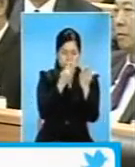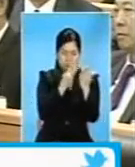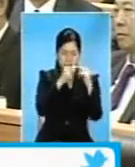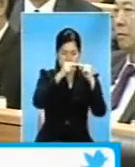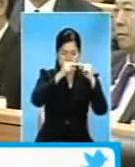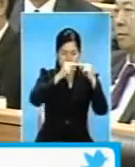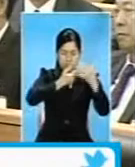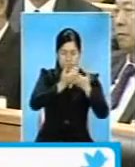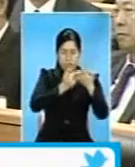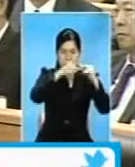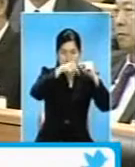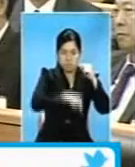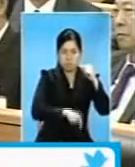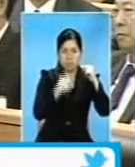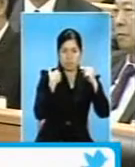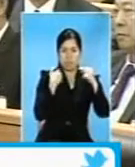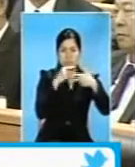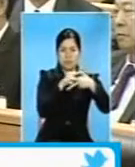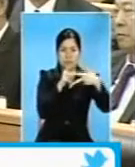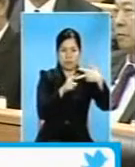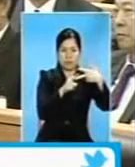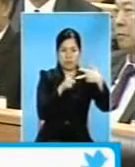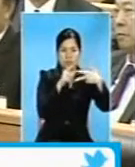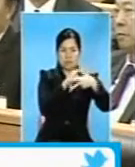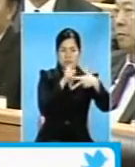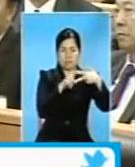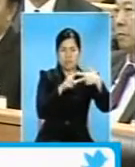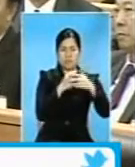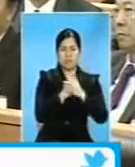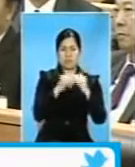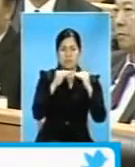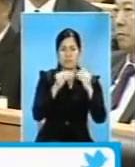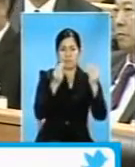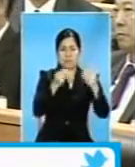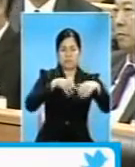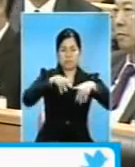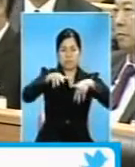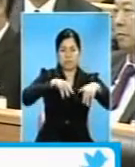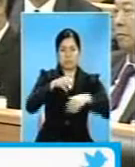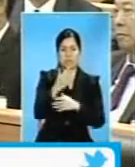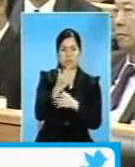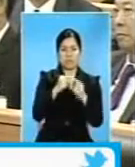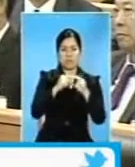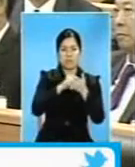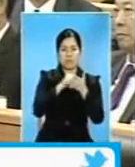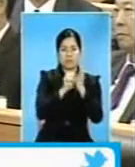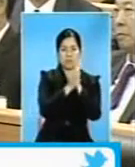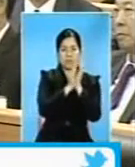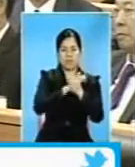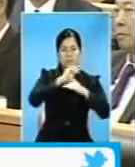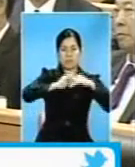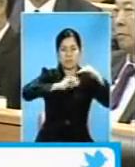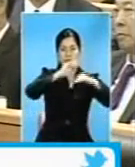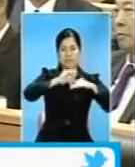คยวินิจฉัยไว้อยู่แล้วว่ายื่นใน2ทางแล้วคุณกำลังจะแก้ร่างรัฐธรรมนูญนี้เพื่อให้ยื่นในทางเดียวเนี่ยคุณสวนท